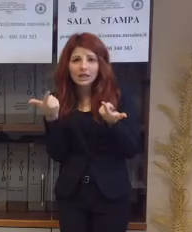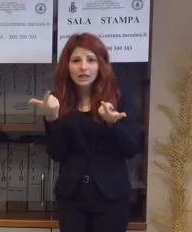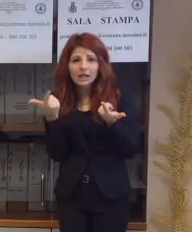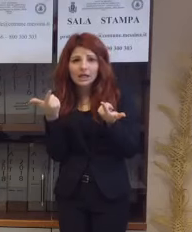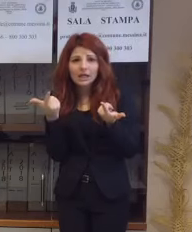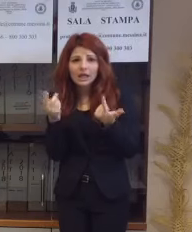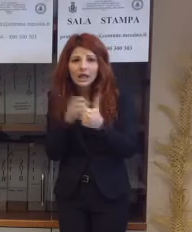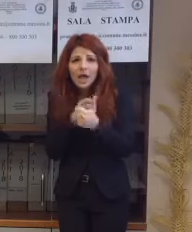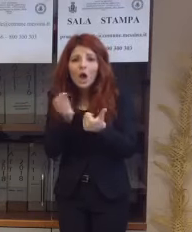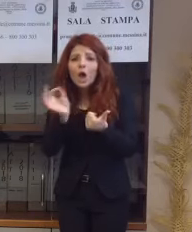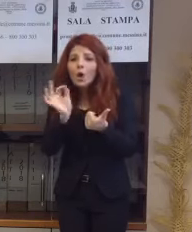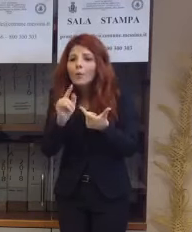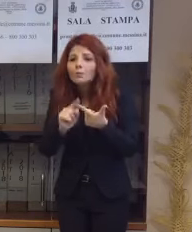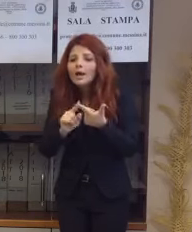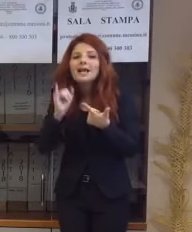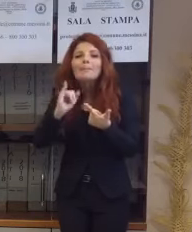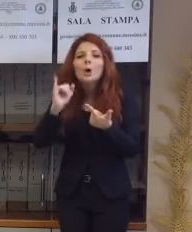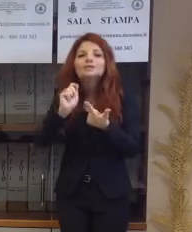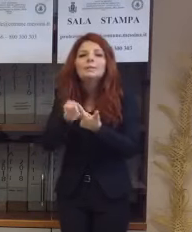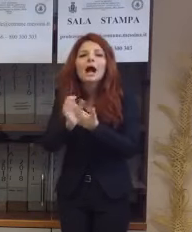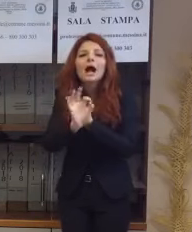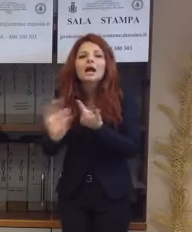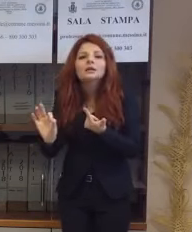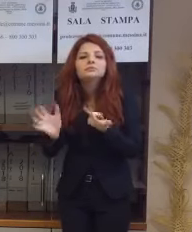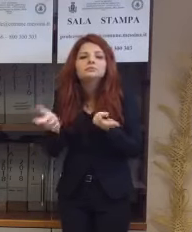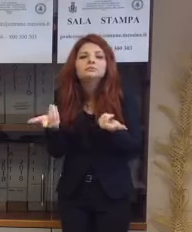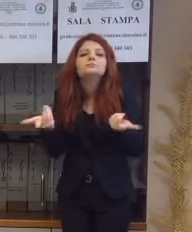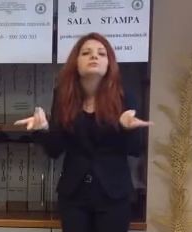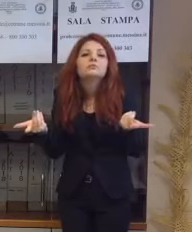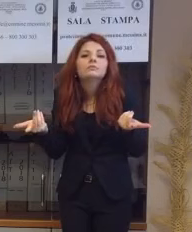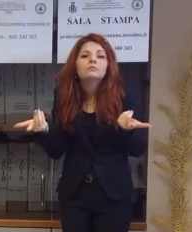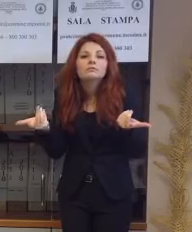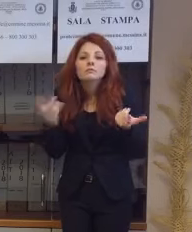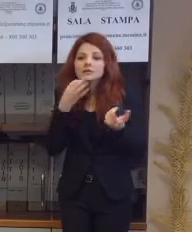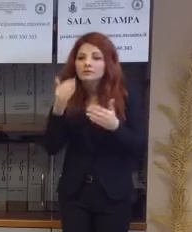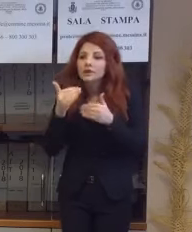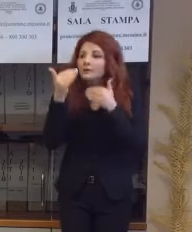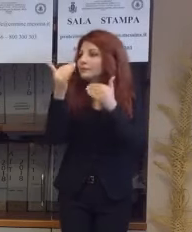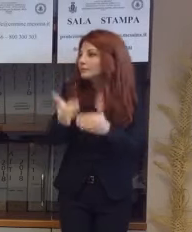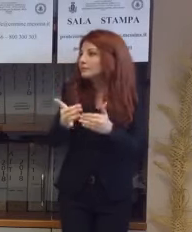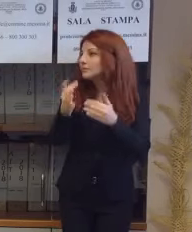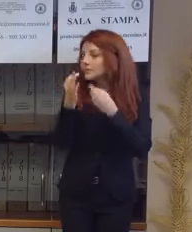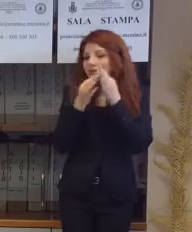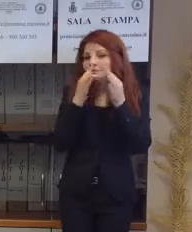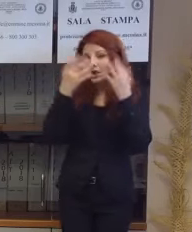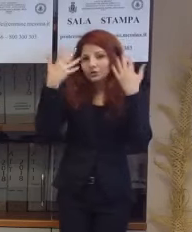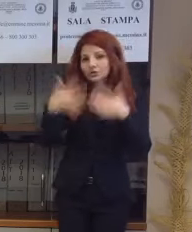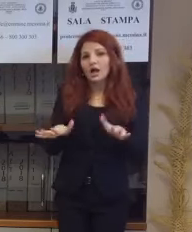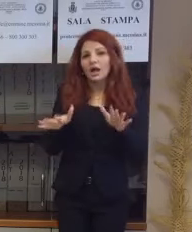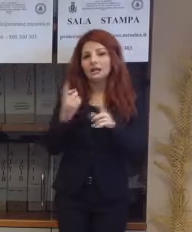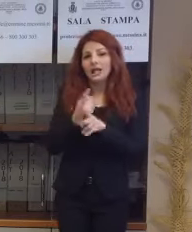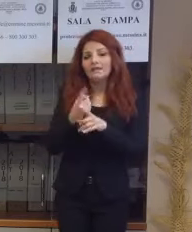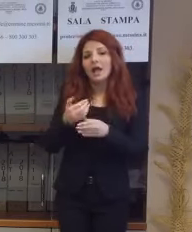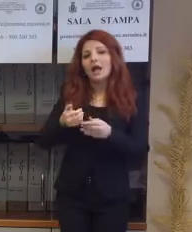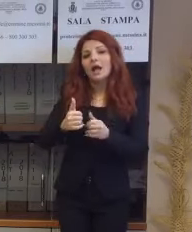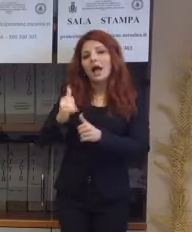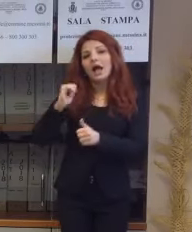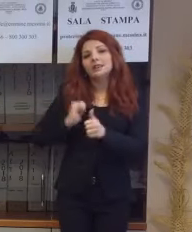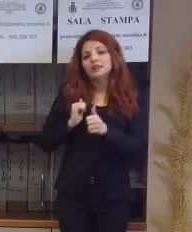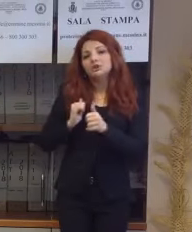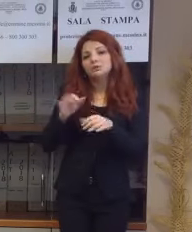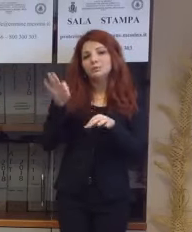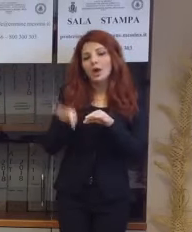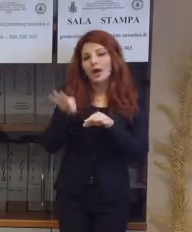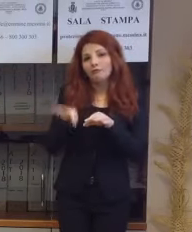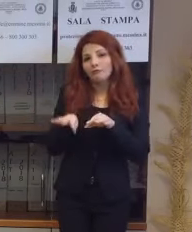o perché non hanno imposte da pagare, per cui si rimanderebbe, ma intanto devono anticipare l'affitto. Mi dirà, ecco, la vedo in questo